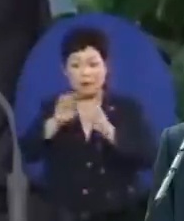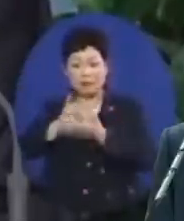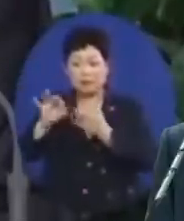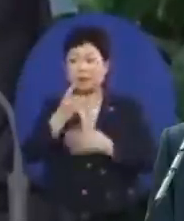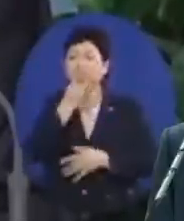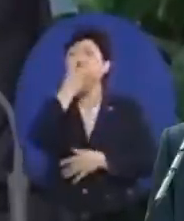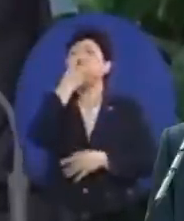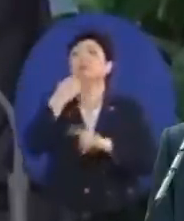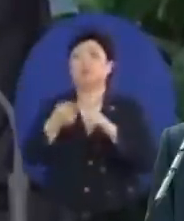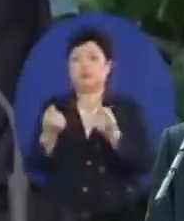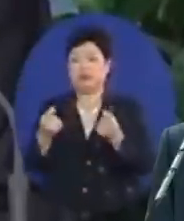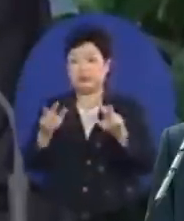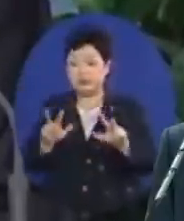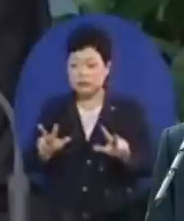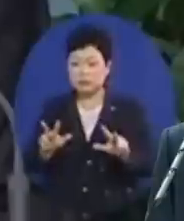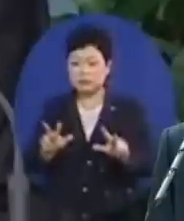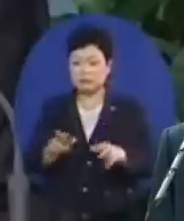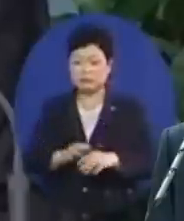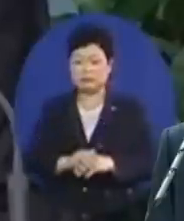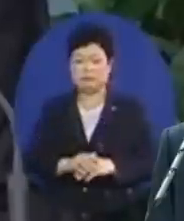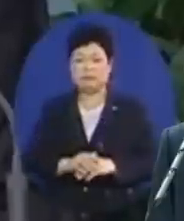비웃습니다. 지금은 그래도